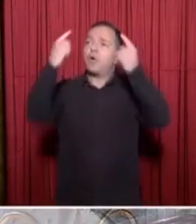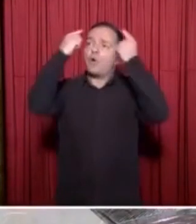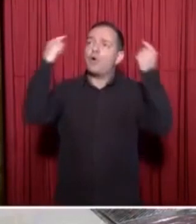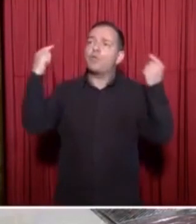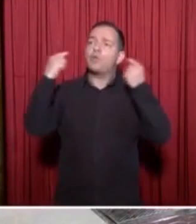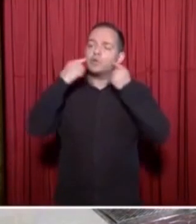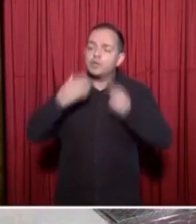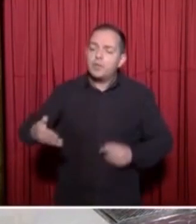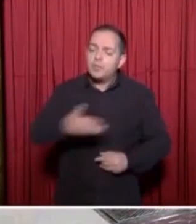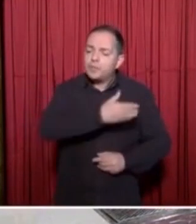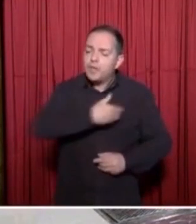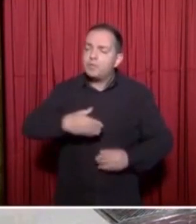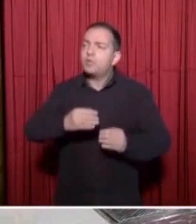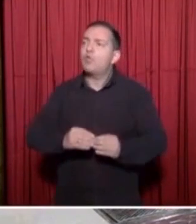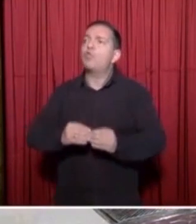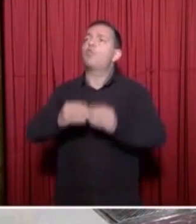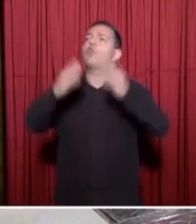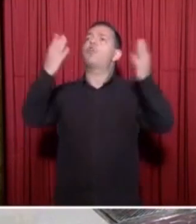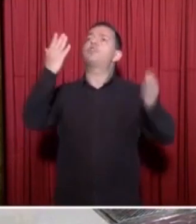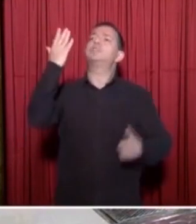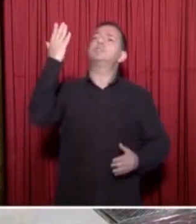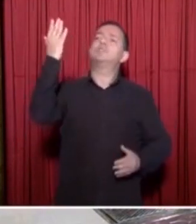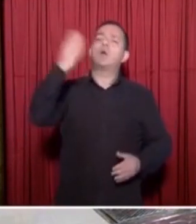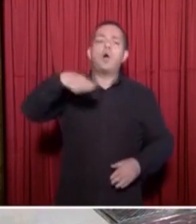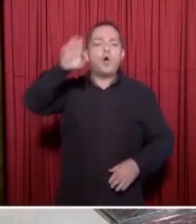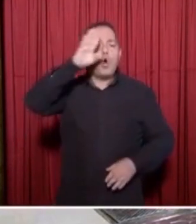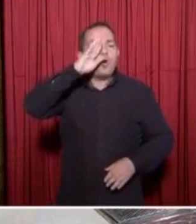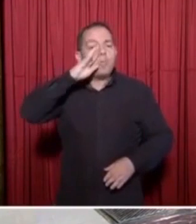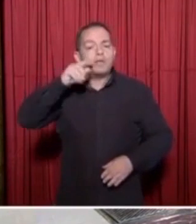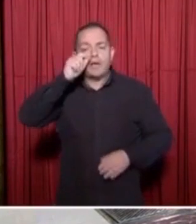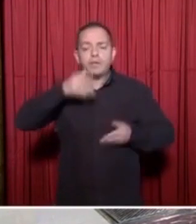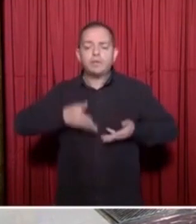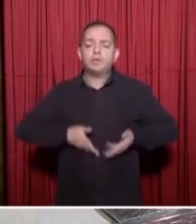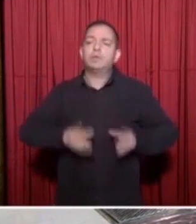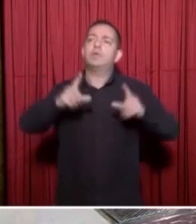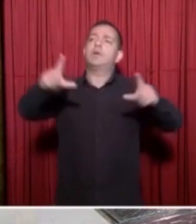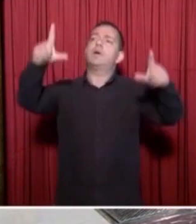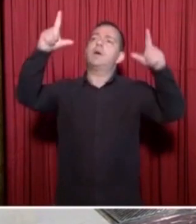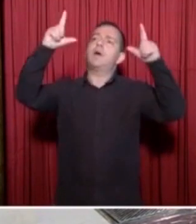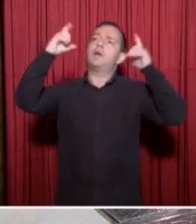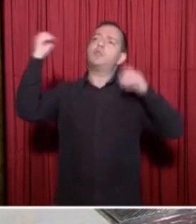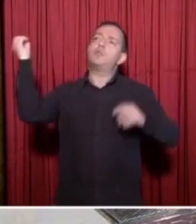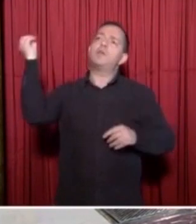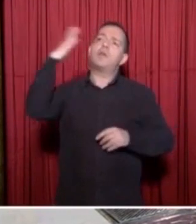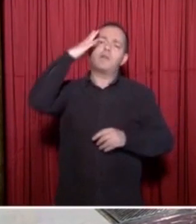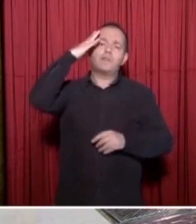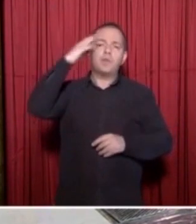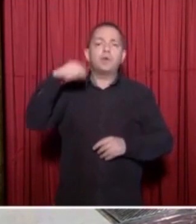δόξαν αναπέμπομεν το Πατρί και το Υιό και το Άγιο Πνεύμα την ειν και